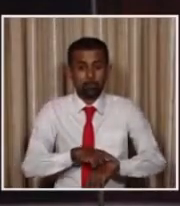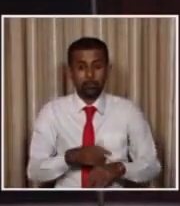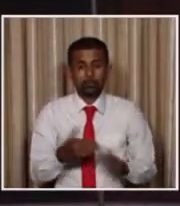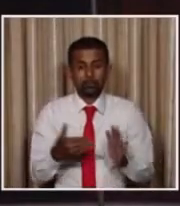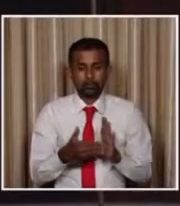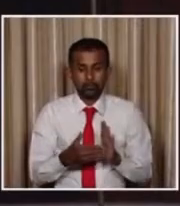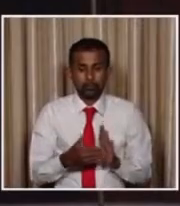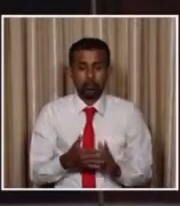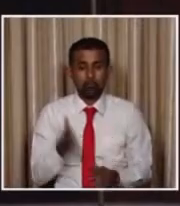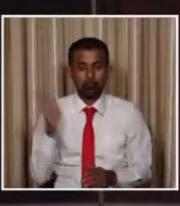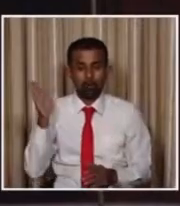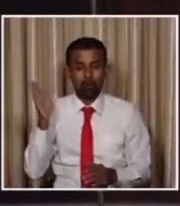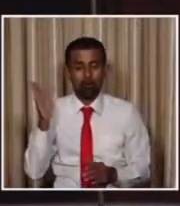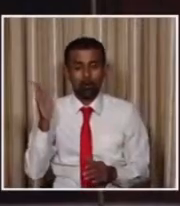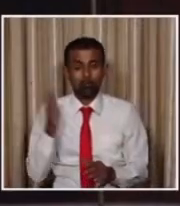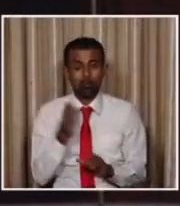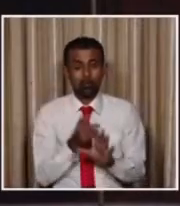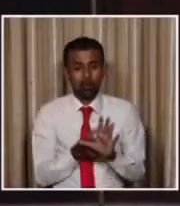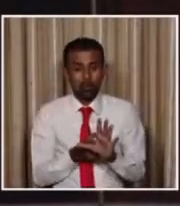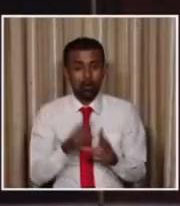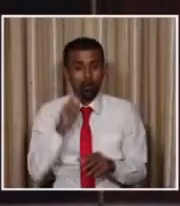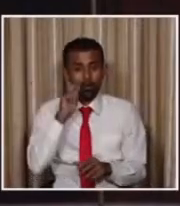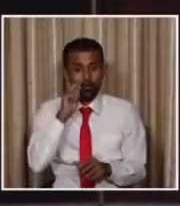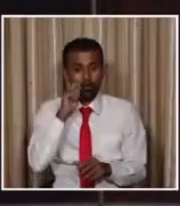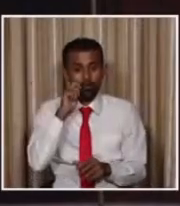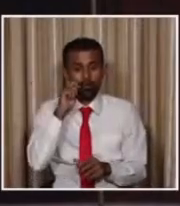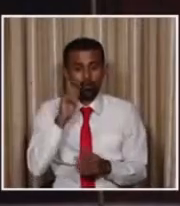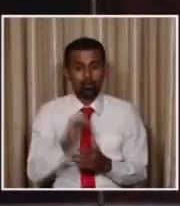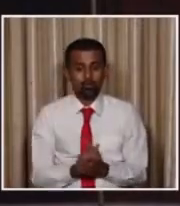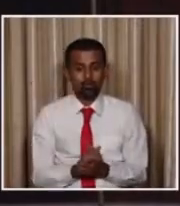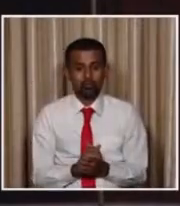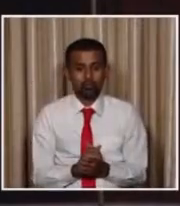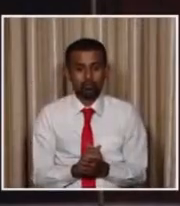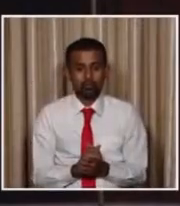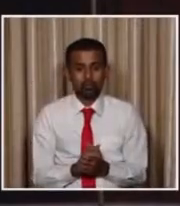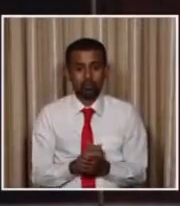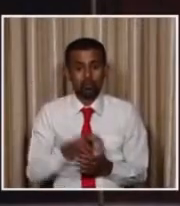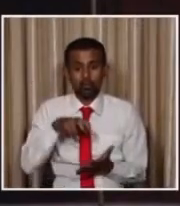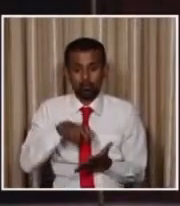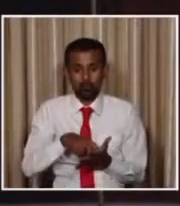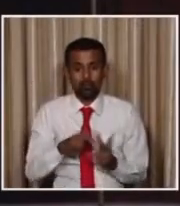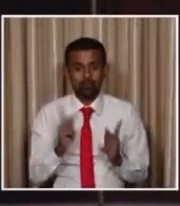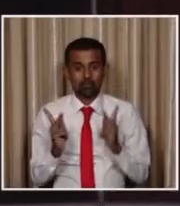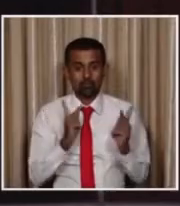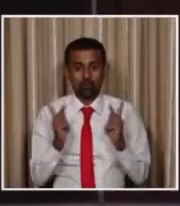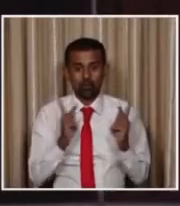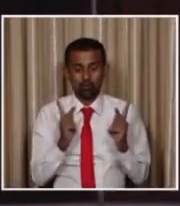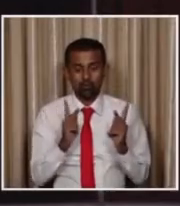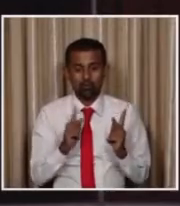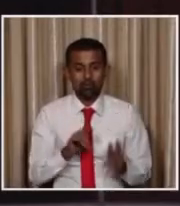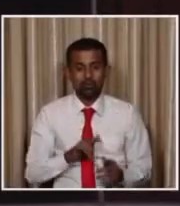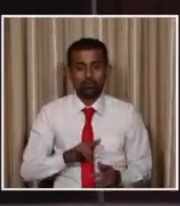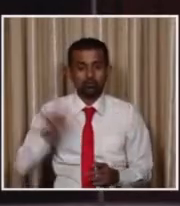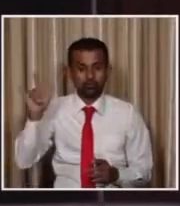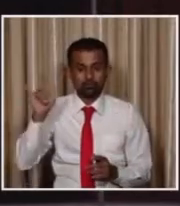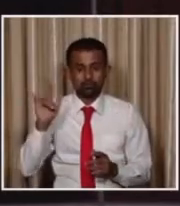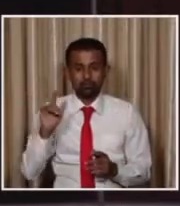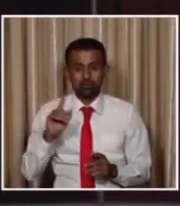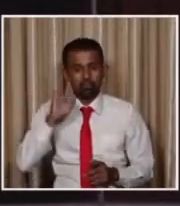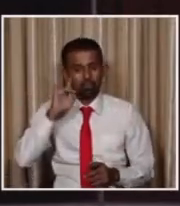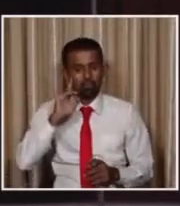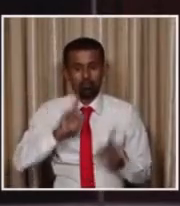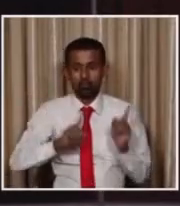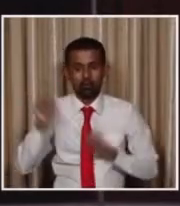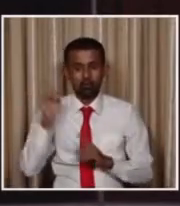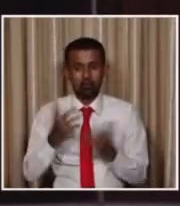අපාදුකක් දෙනවා මේ තරුණයෝ පිටරටවල් වලට විසිටින් වීසා මත යනවා කියලා ආණ්ඩුවට කරාරින්න බෑ සභාපතිතුමනි